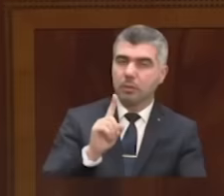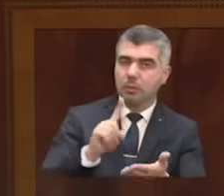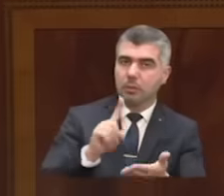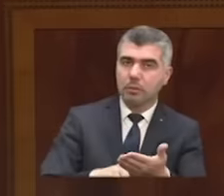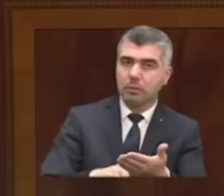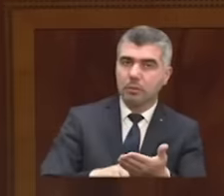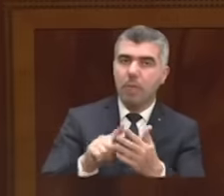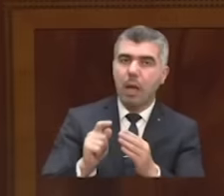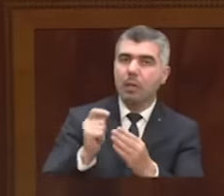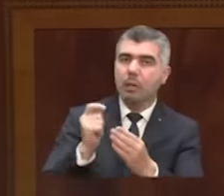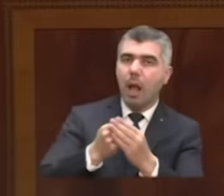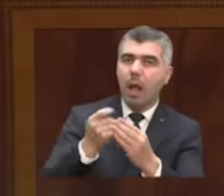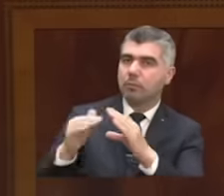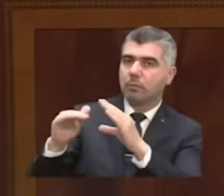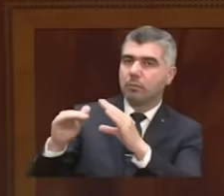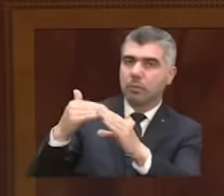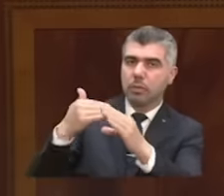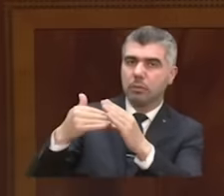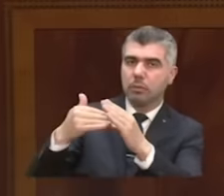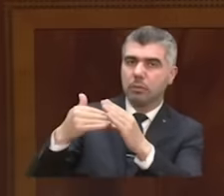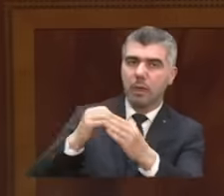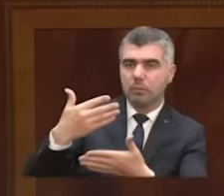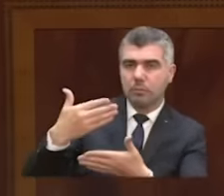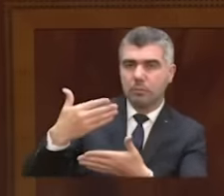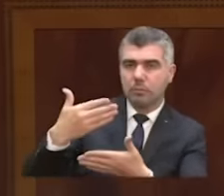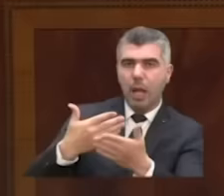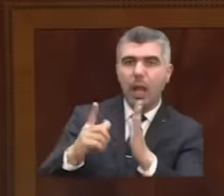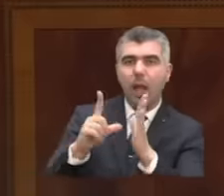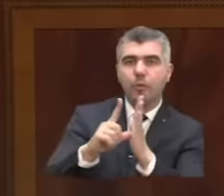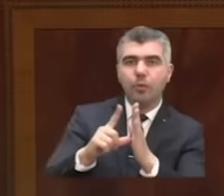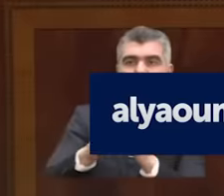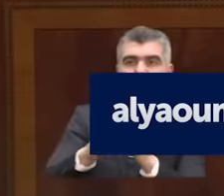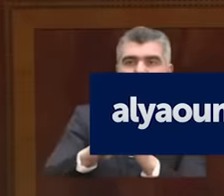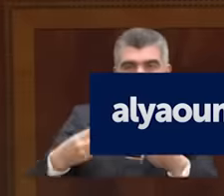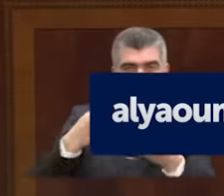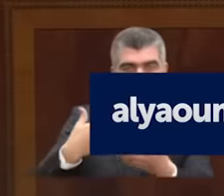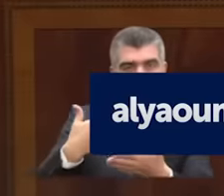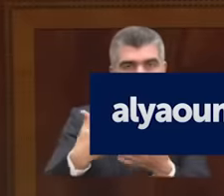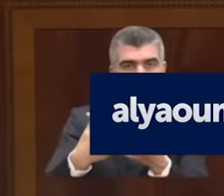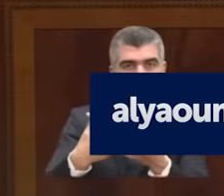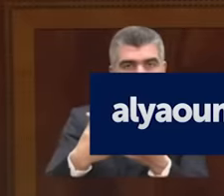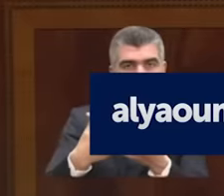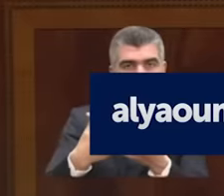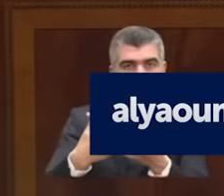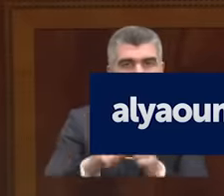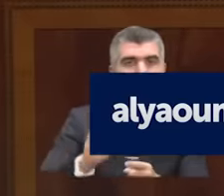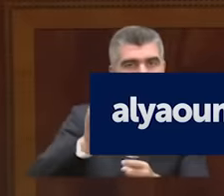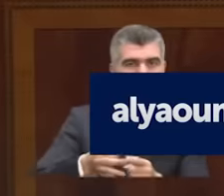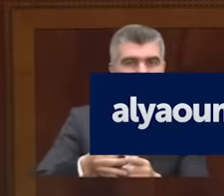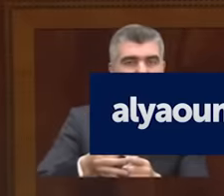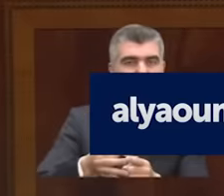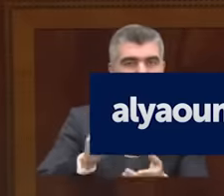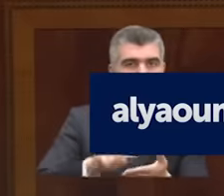للحكومة على التفاعل الإيجابي مع المطالب التي تم رفعها إثر صدور النظام الأساسي الجديد،